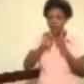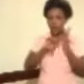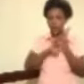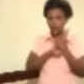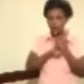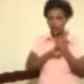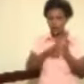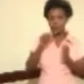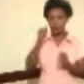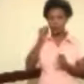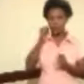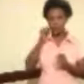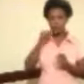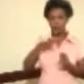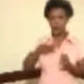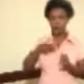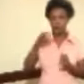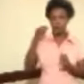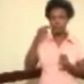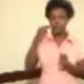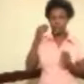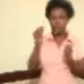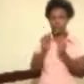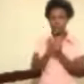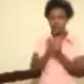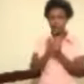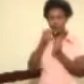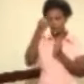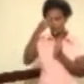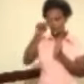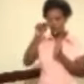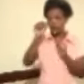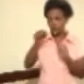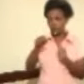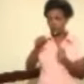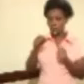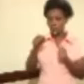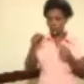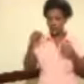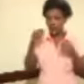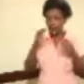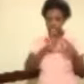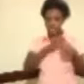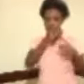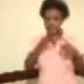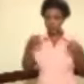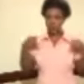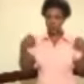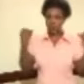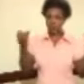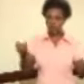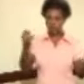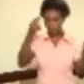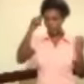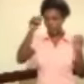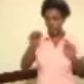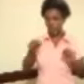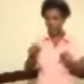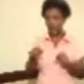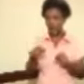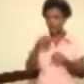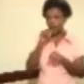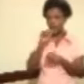ma concurrente, et de telle sorte que vous venez avec une nouvelle façon de penser, un esprit jeune, un esprit frais. Il faudra parler des nouvelles technologies, de